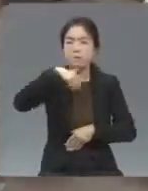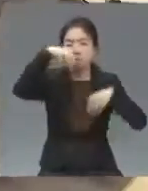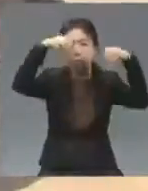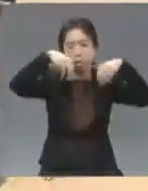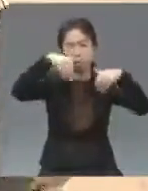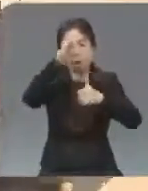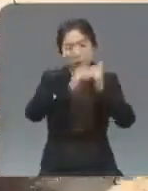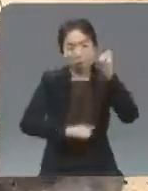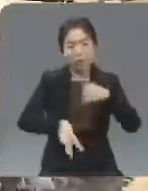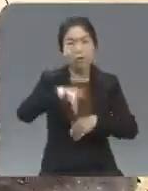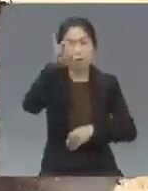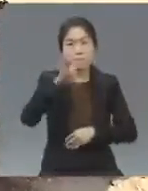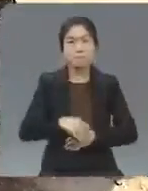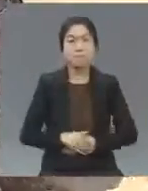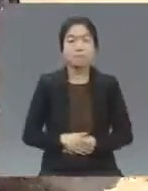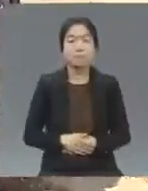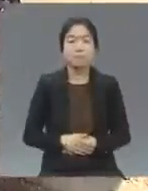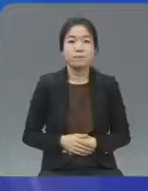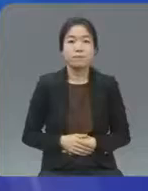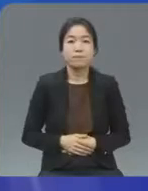기록적인 폭우가 쏟아졌습니다.